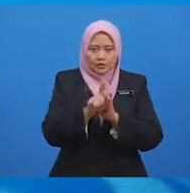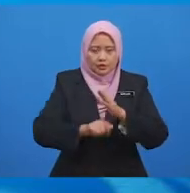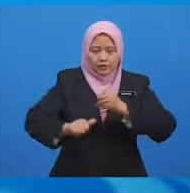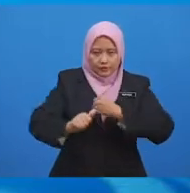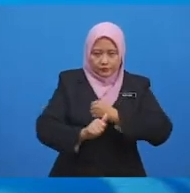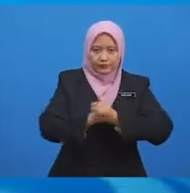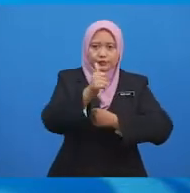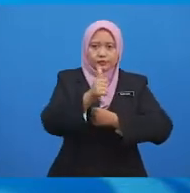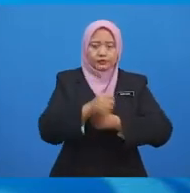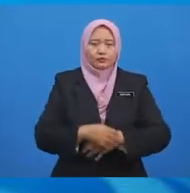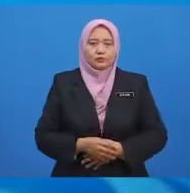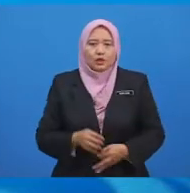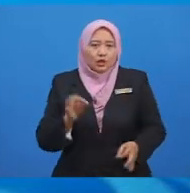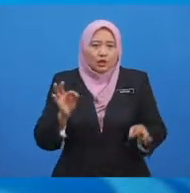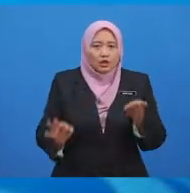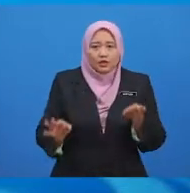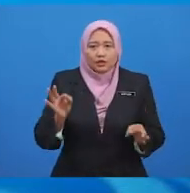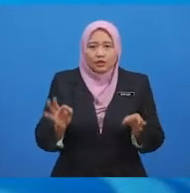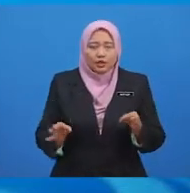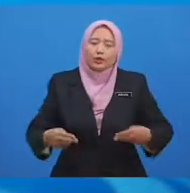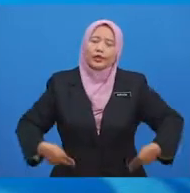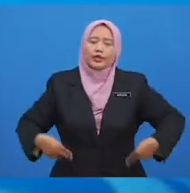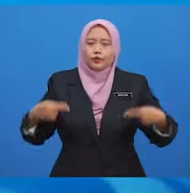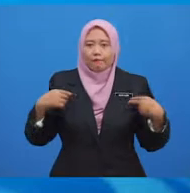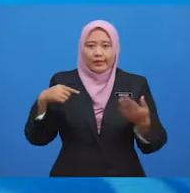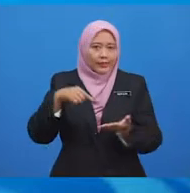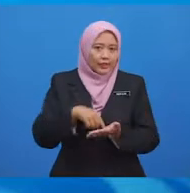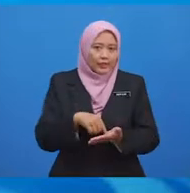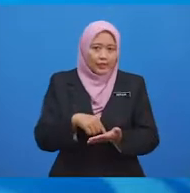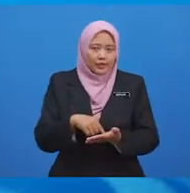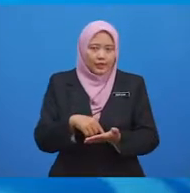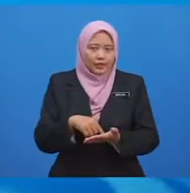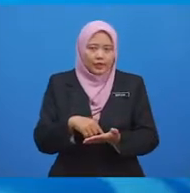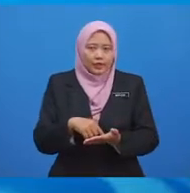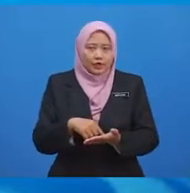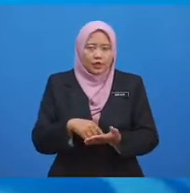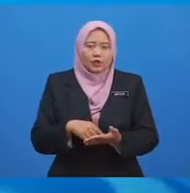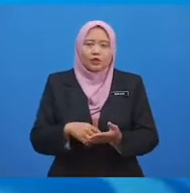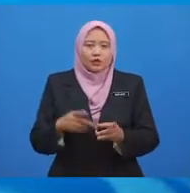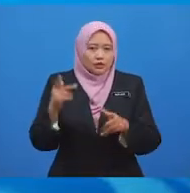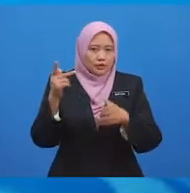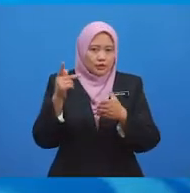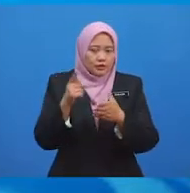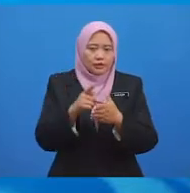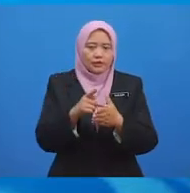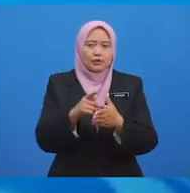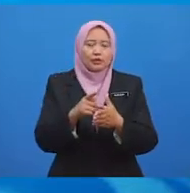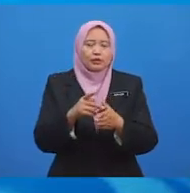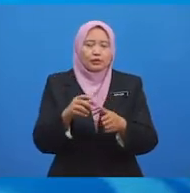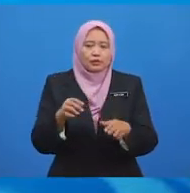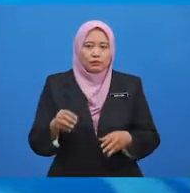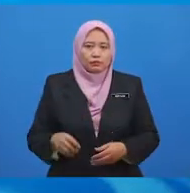jika hidupan ini terdedah kepada pembuangan bahan plastik